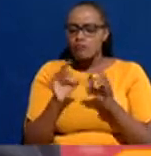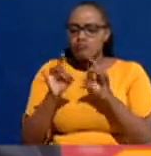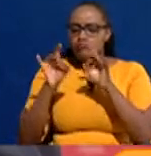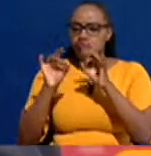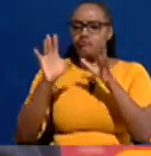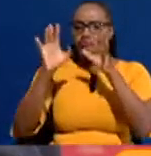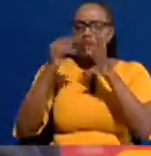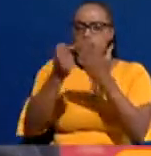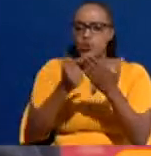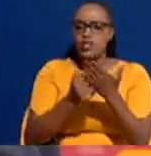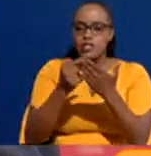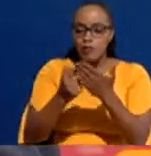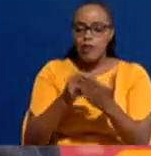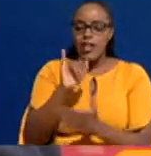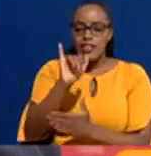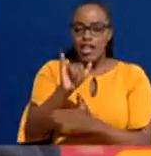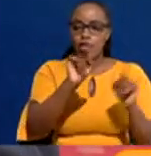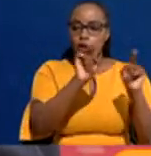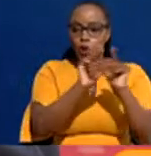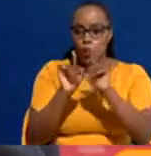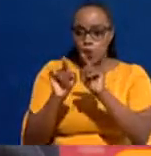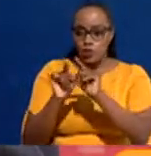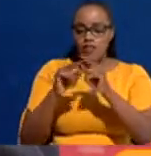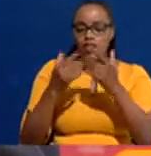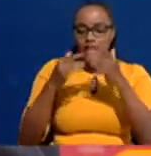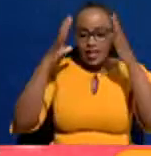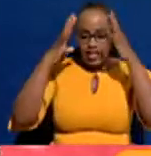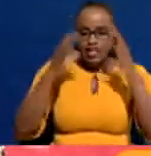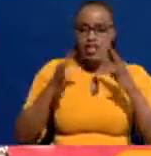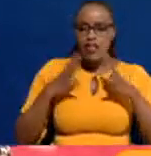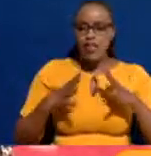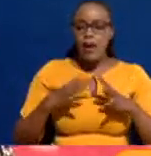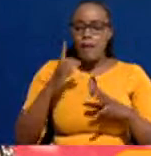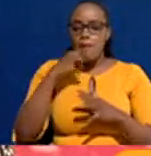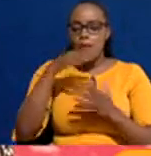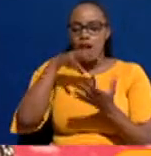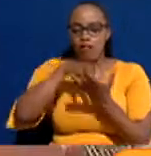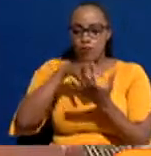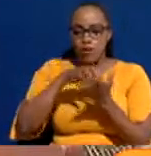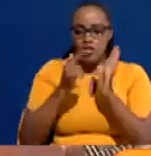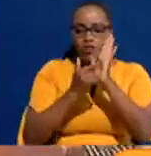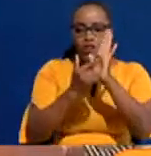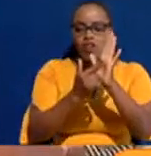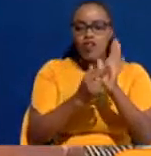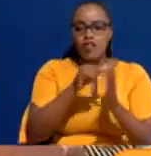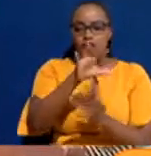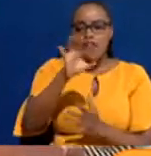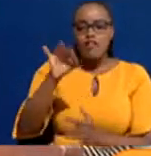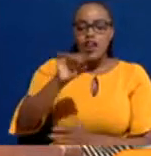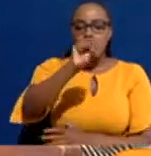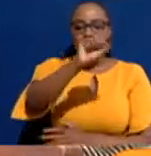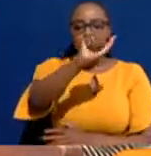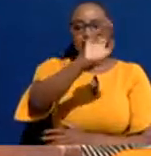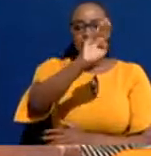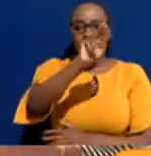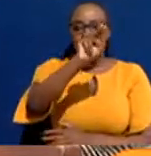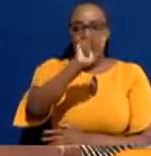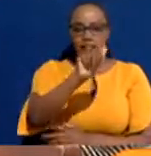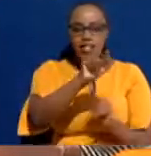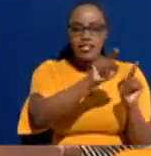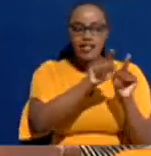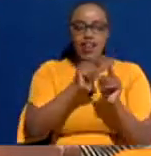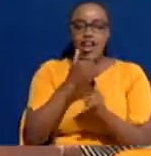linatarajiwa kuzungumziwa. Aidha, hatma ya walemba wanavyo bungeni kama mbunge mteule Sabina Chege, ambaye ni